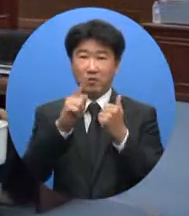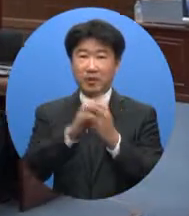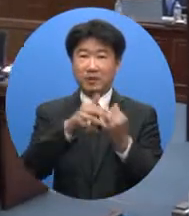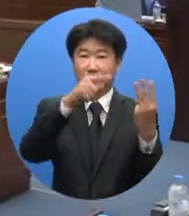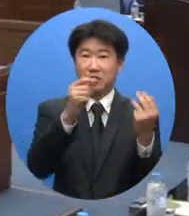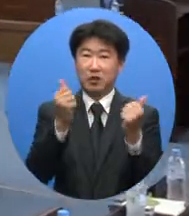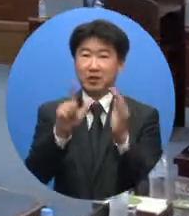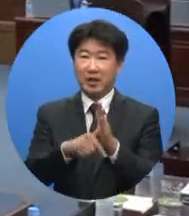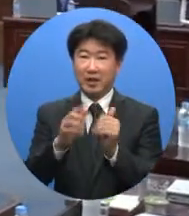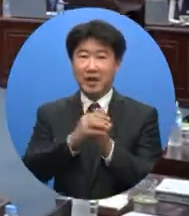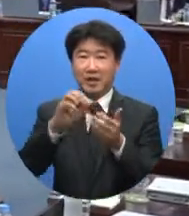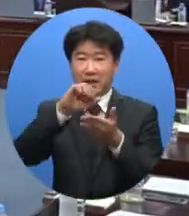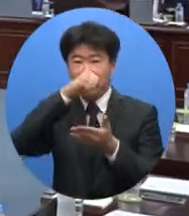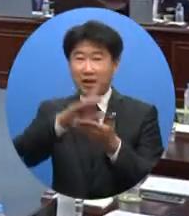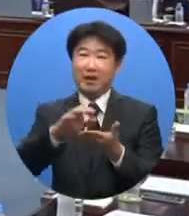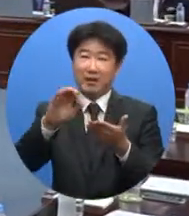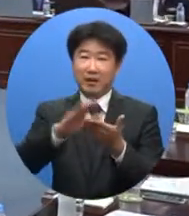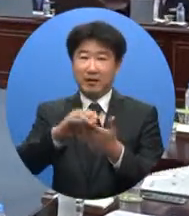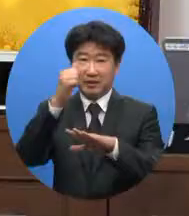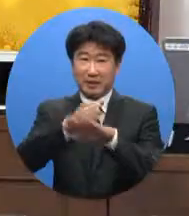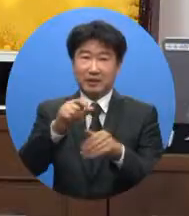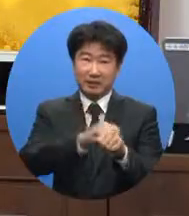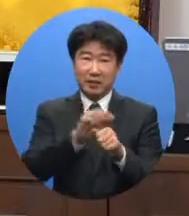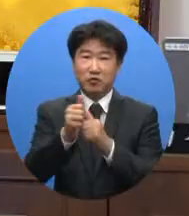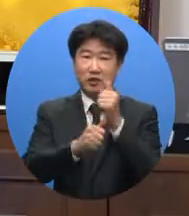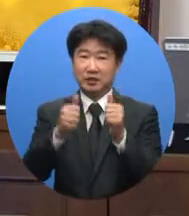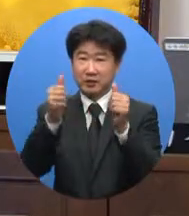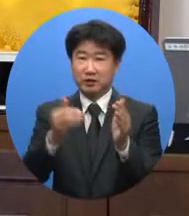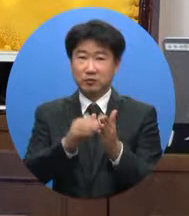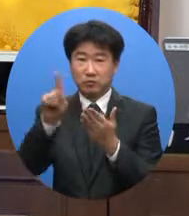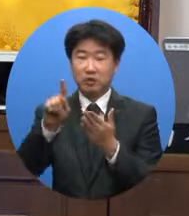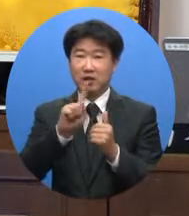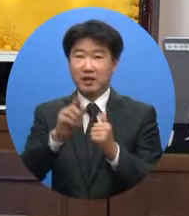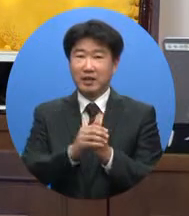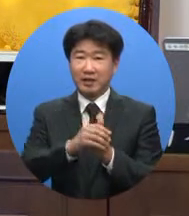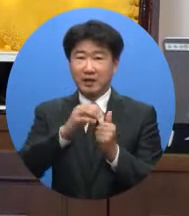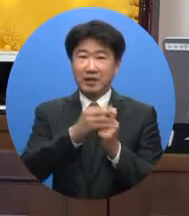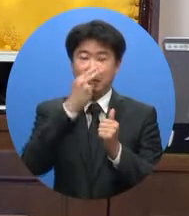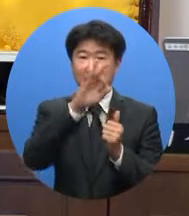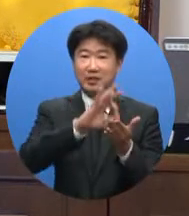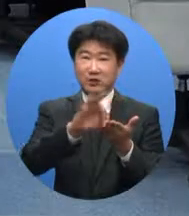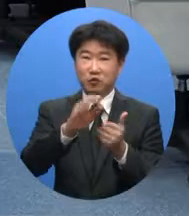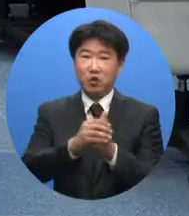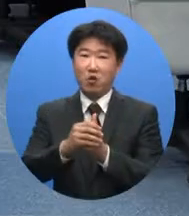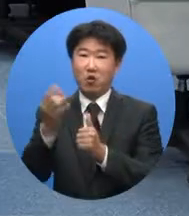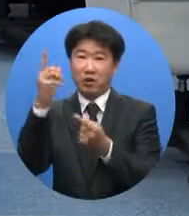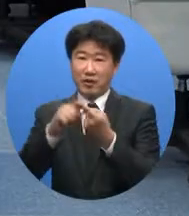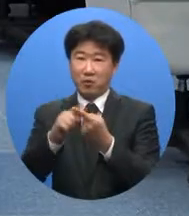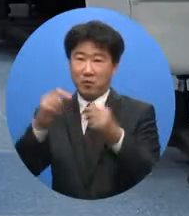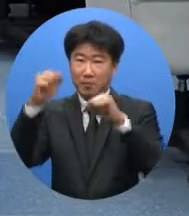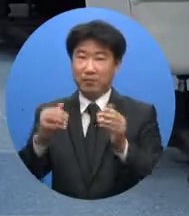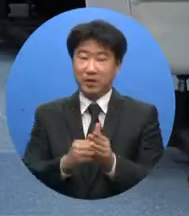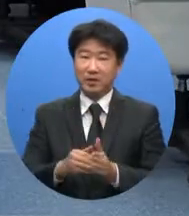3차 본회의에서 예산결산특별위원회에서 심의한 2016 회계연도 예비비 지출 및 결산안을 원안